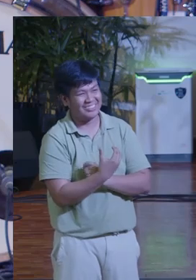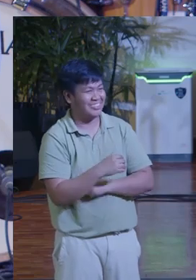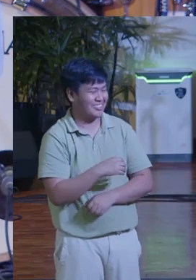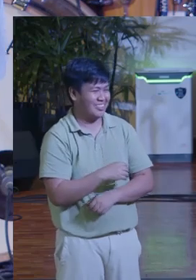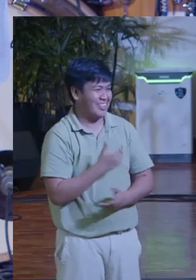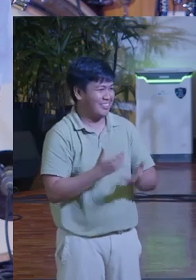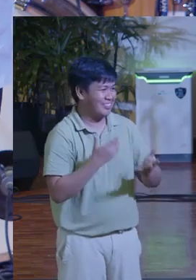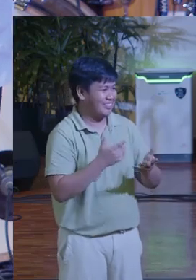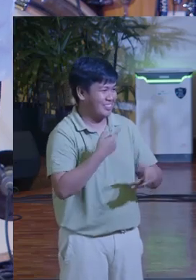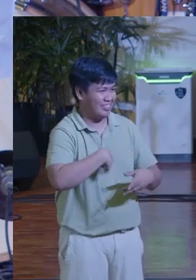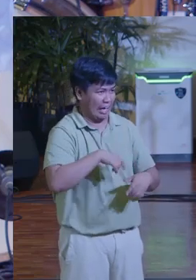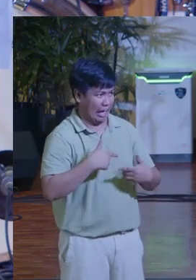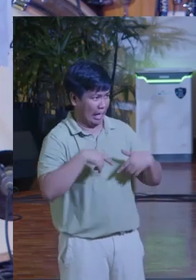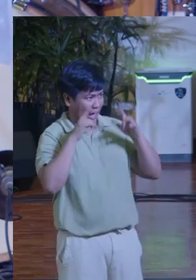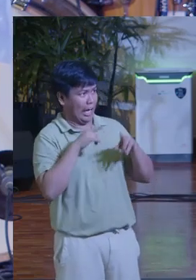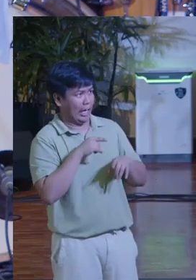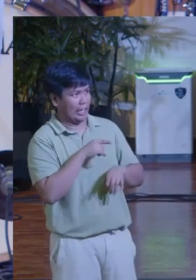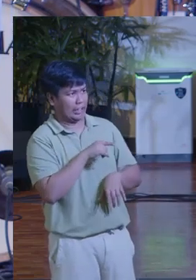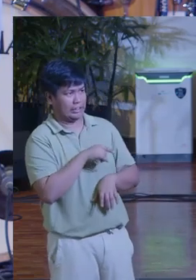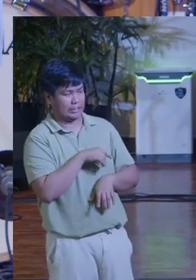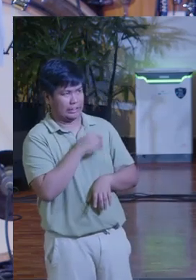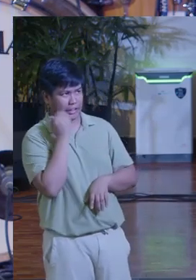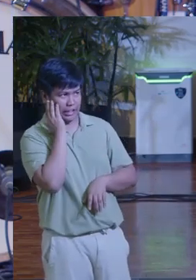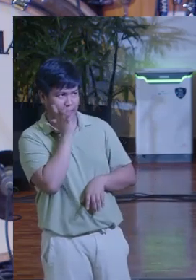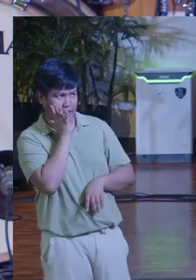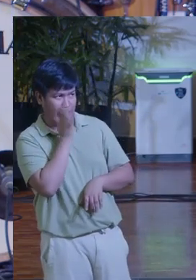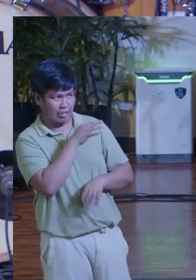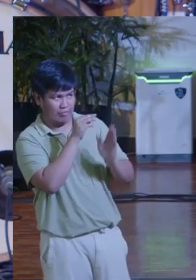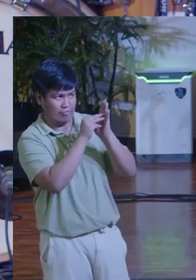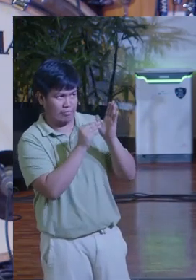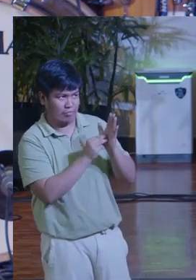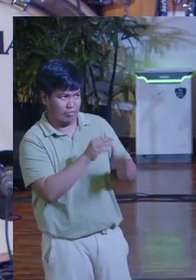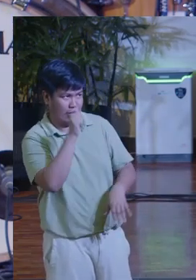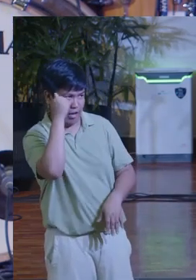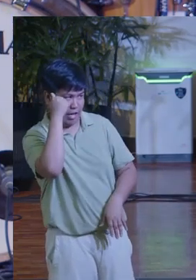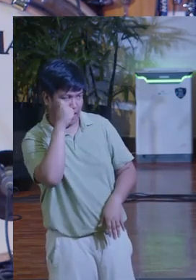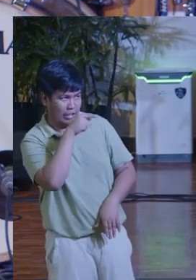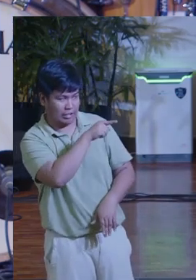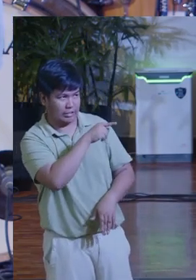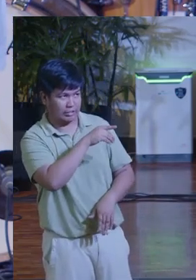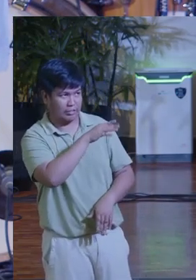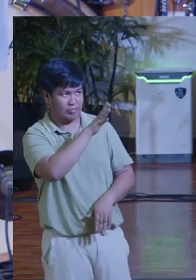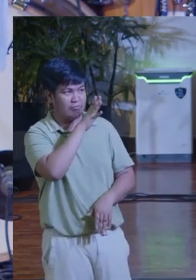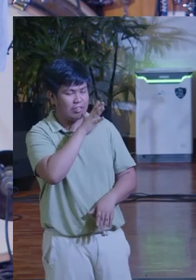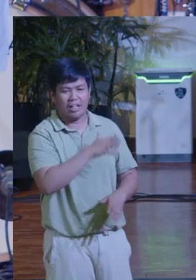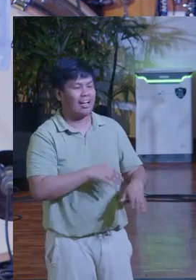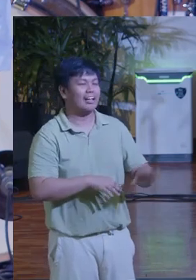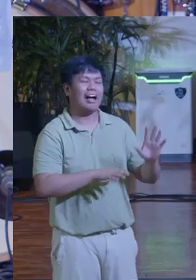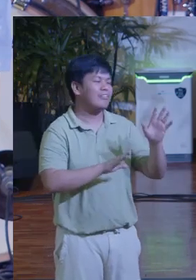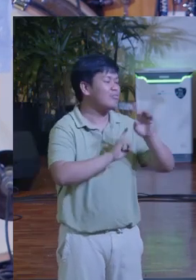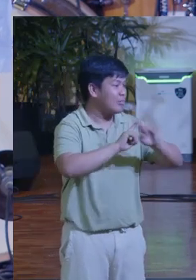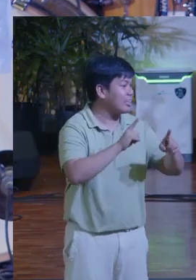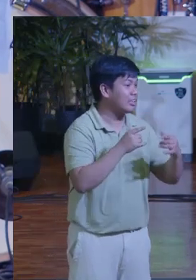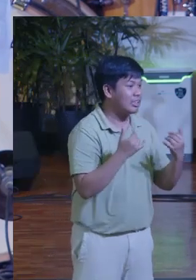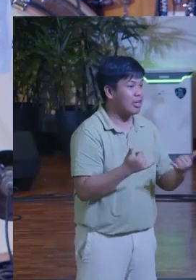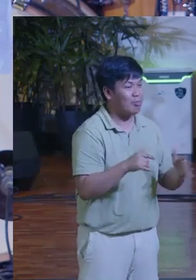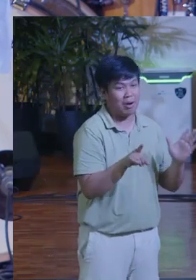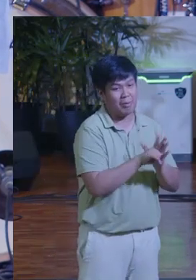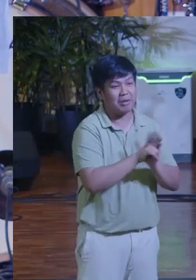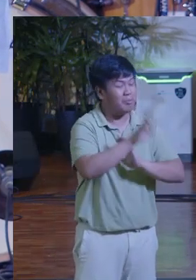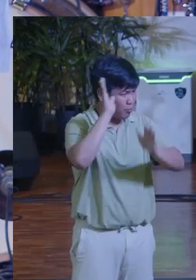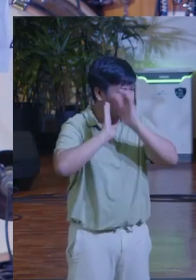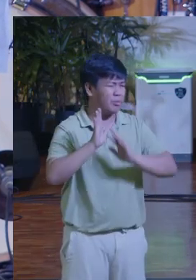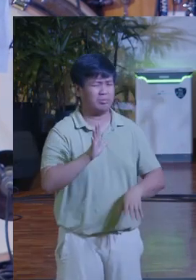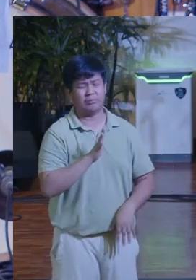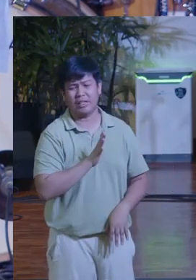at nakakatakot. Pero ngayon natin gawin yan, makakancel po tayo, no? And she bore him